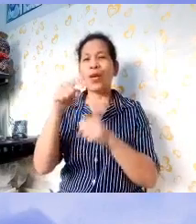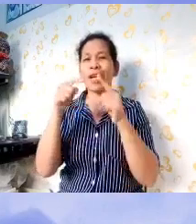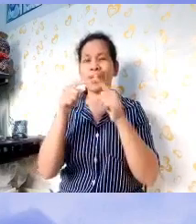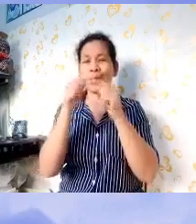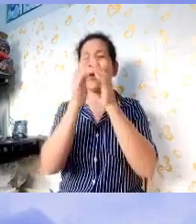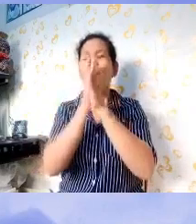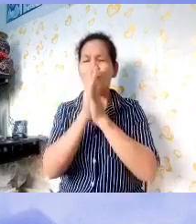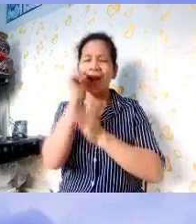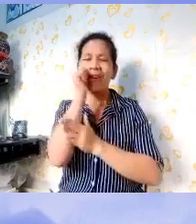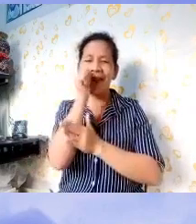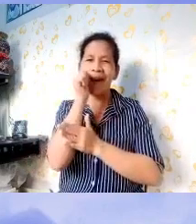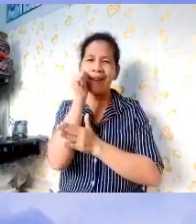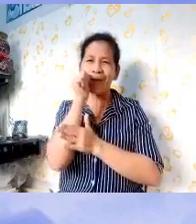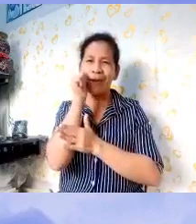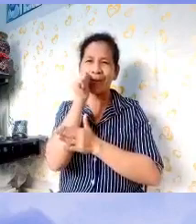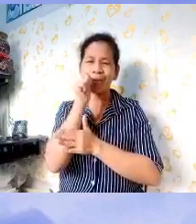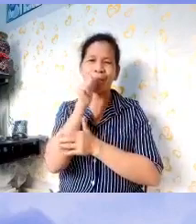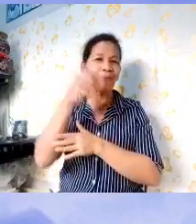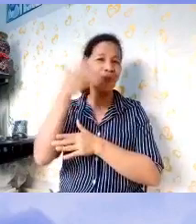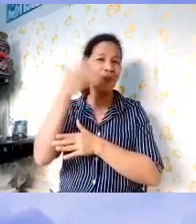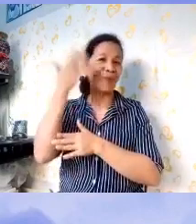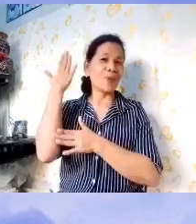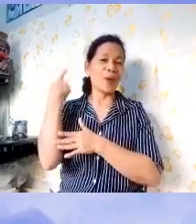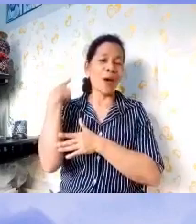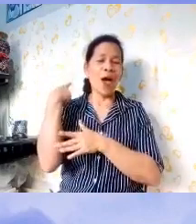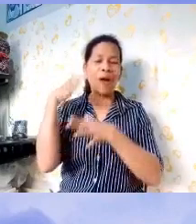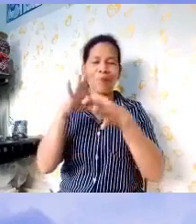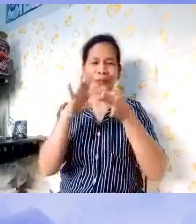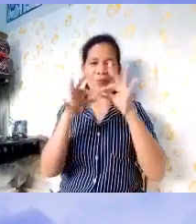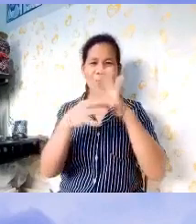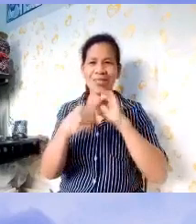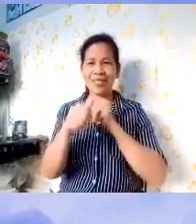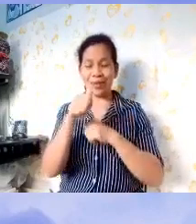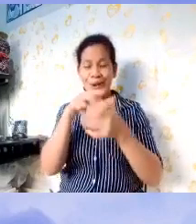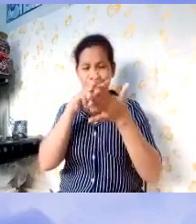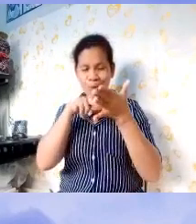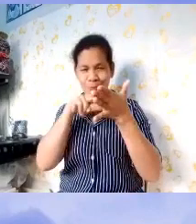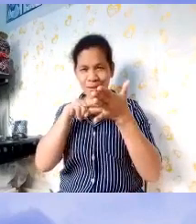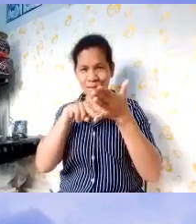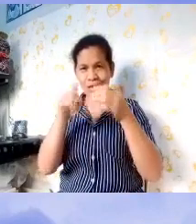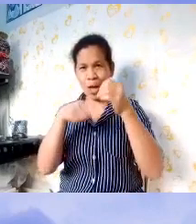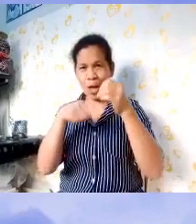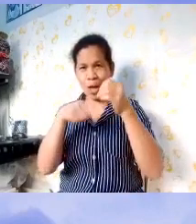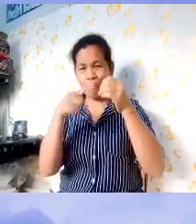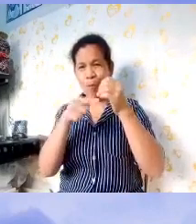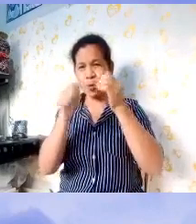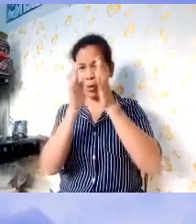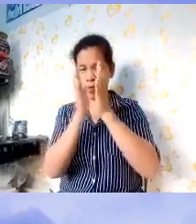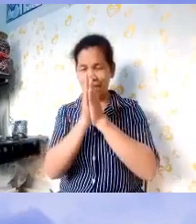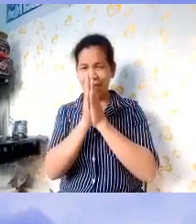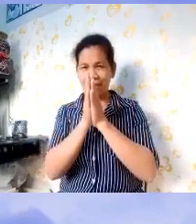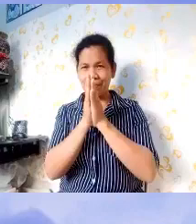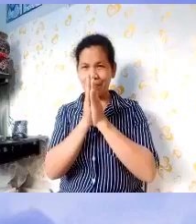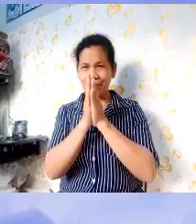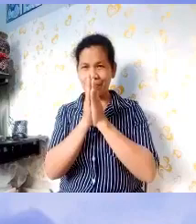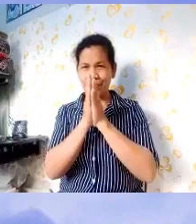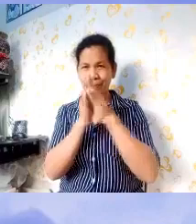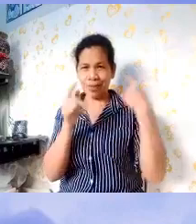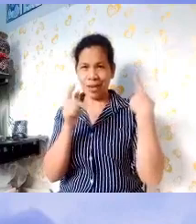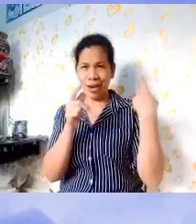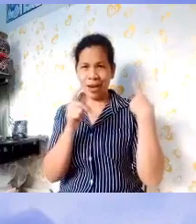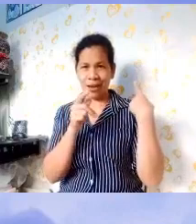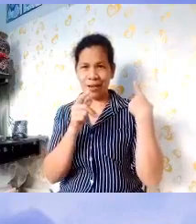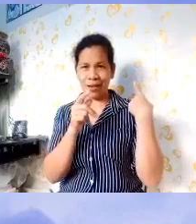yung isang una kong kwento na nabasa tungkol sa panalangin. Meron daw po,